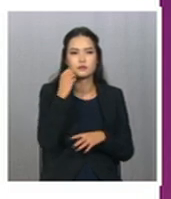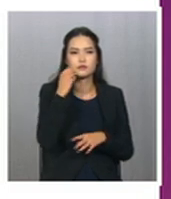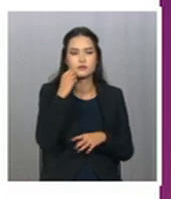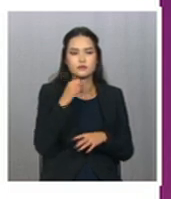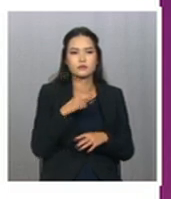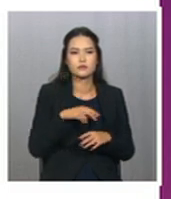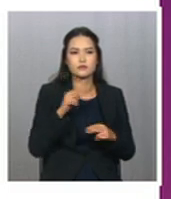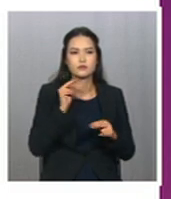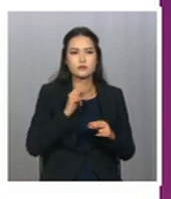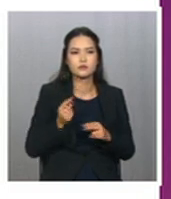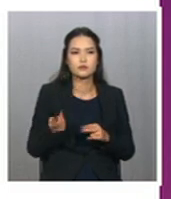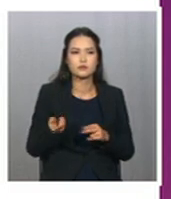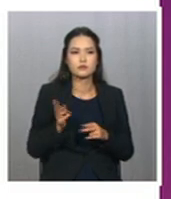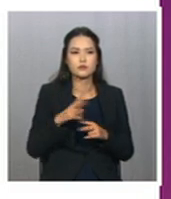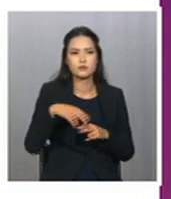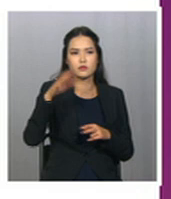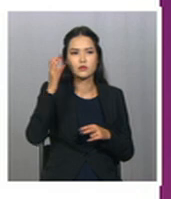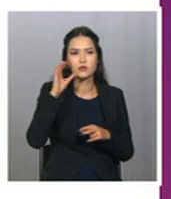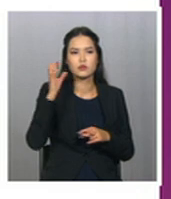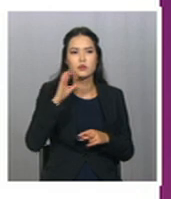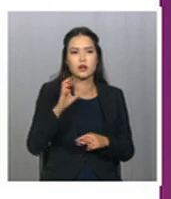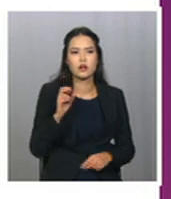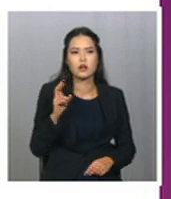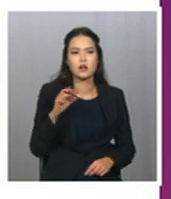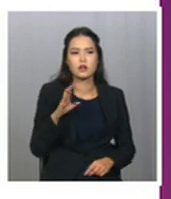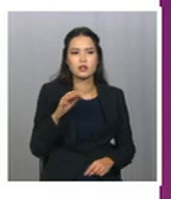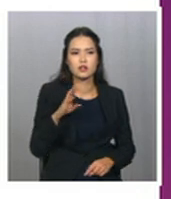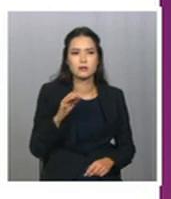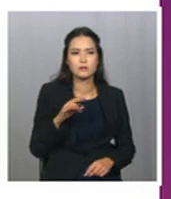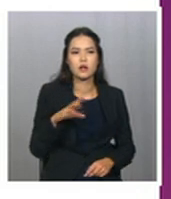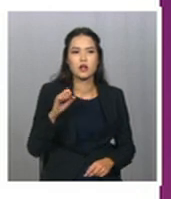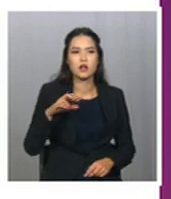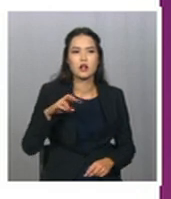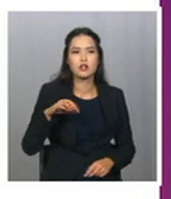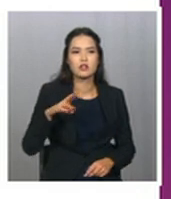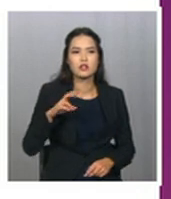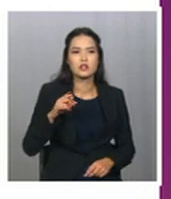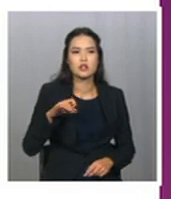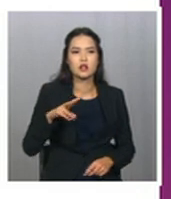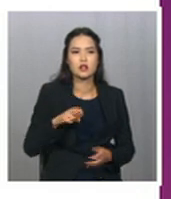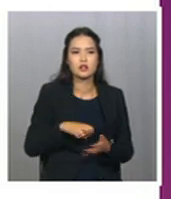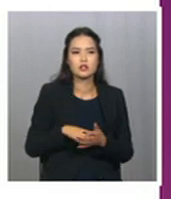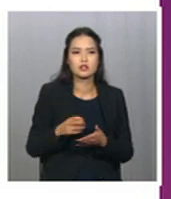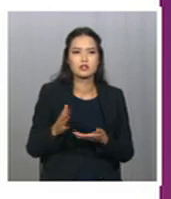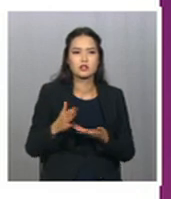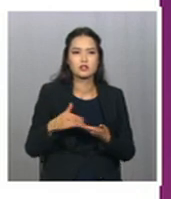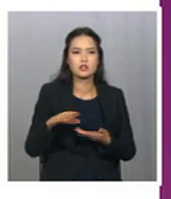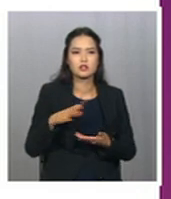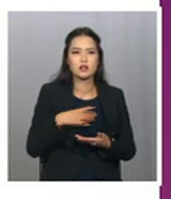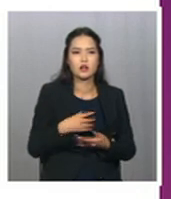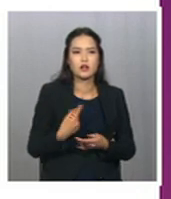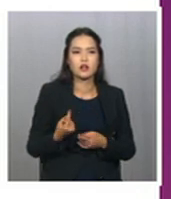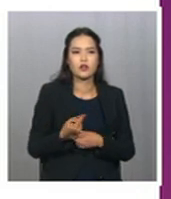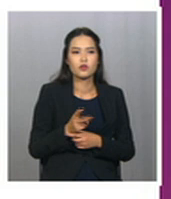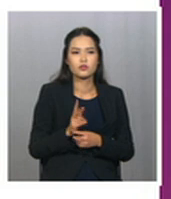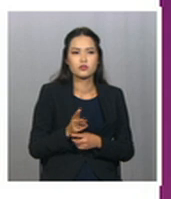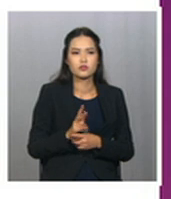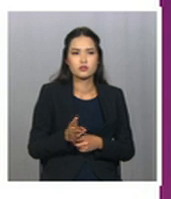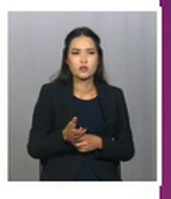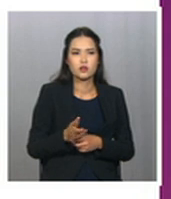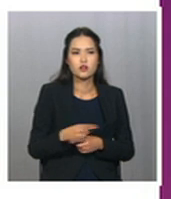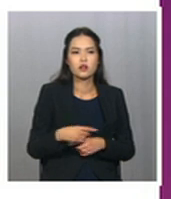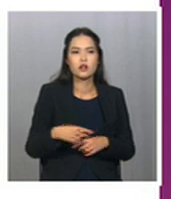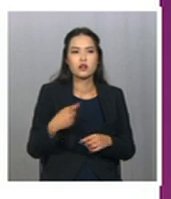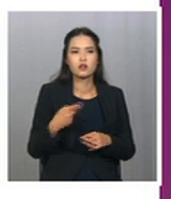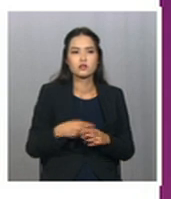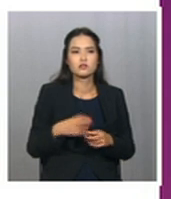жатқан ғалым, академик Алтынай Сүлейменова да шақырылады. Ауылдастарының Алтынайды асыға